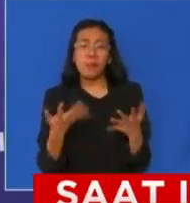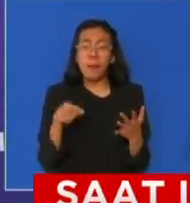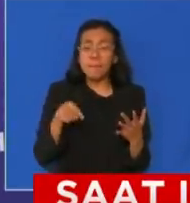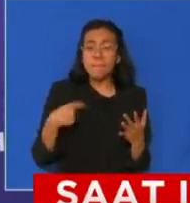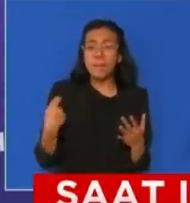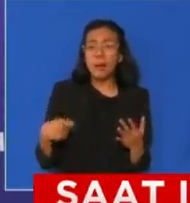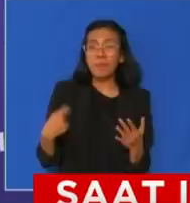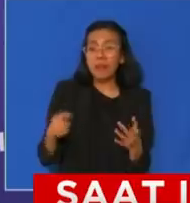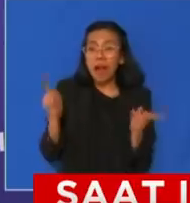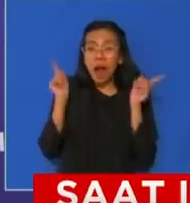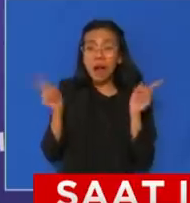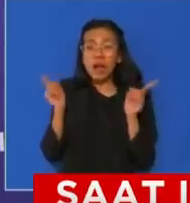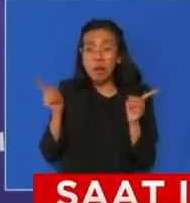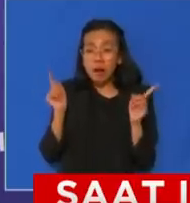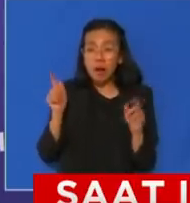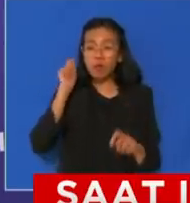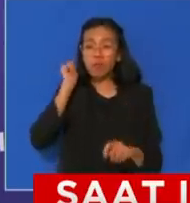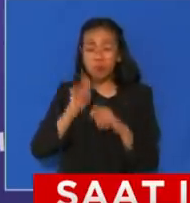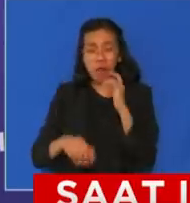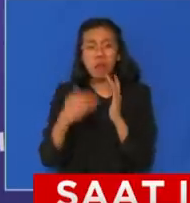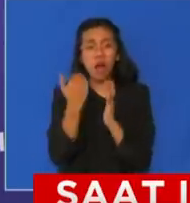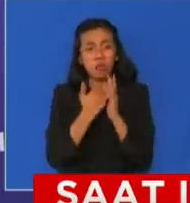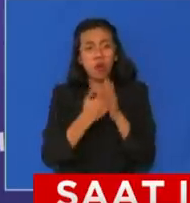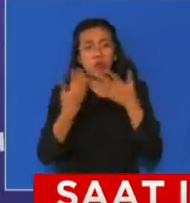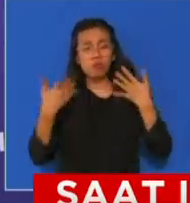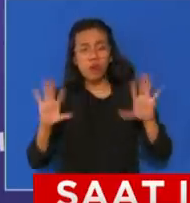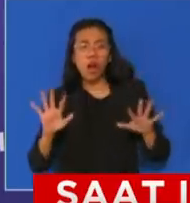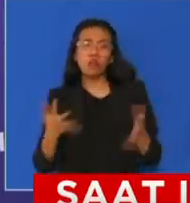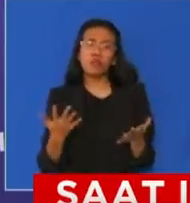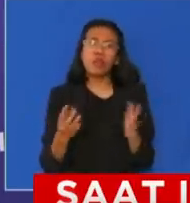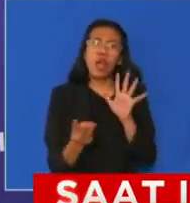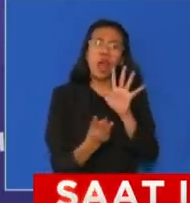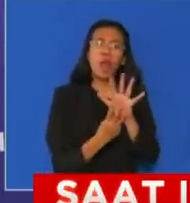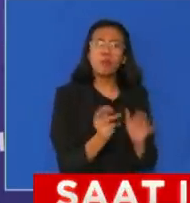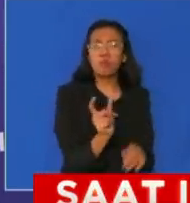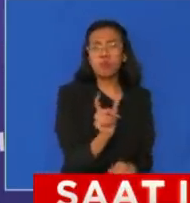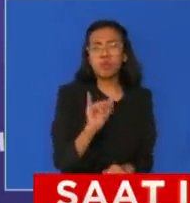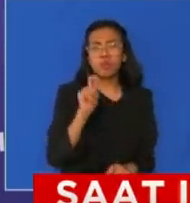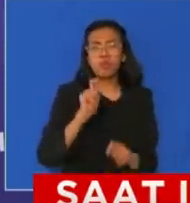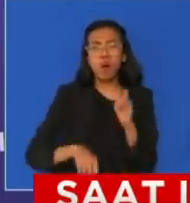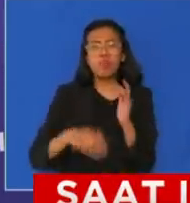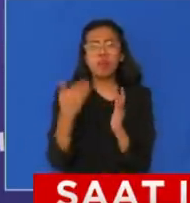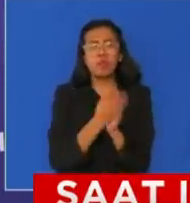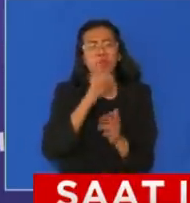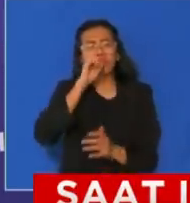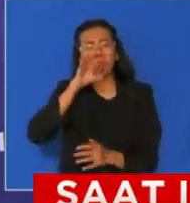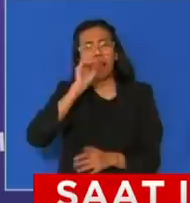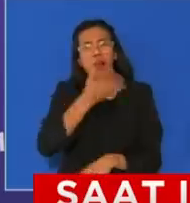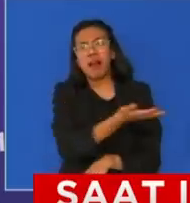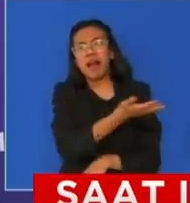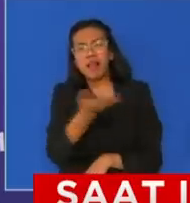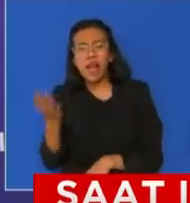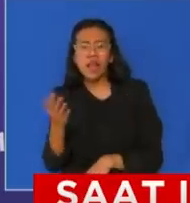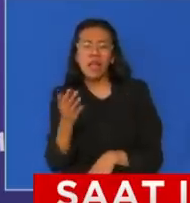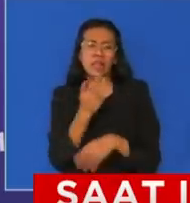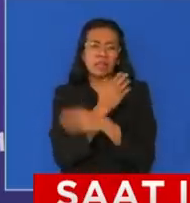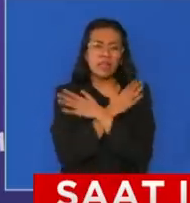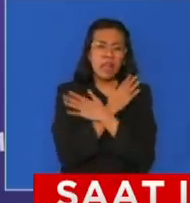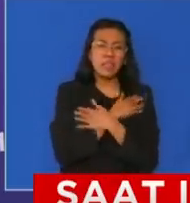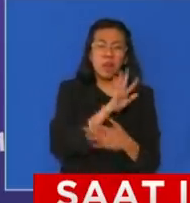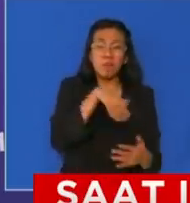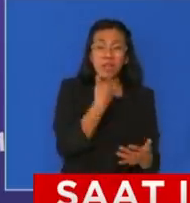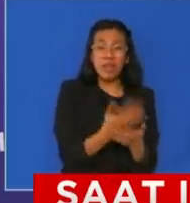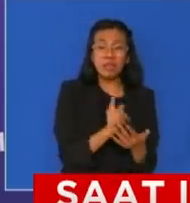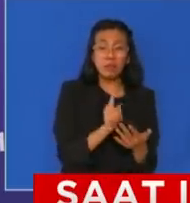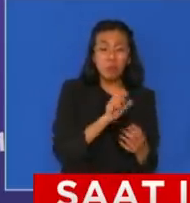kementerian agama oleh organisasi Majelis Ulama Indonesia mengatakan tidak ada alasan kita untuk menolak